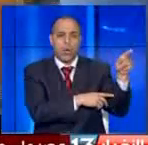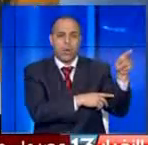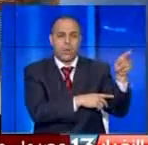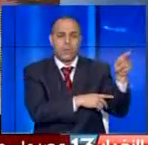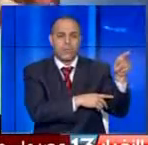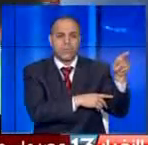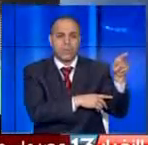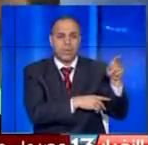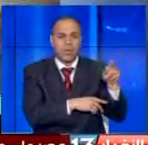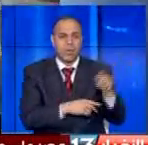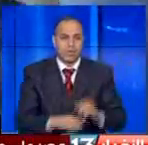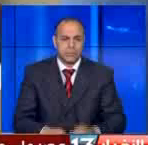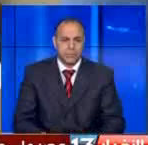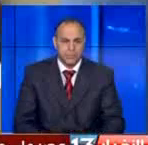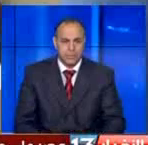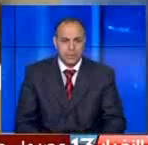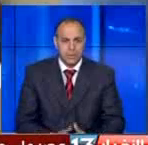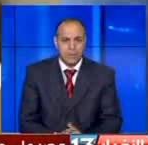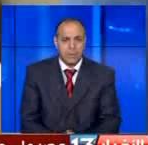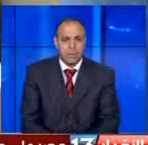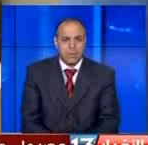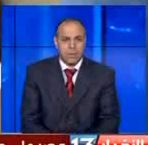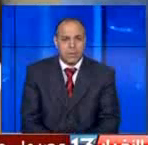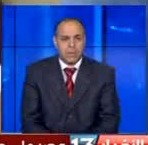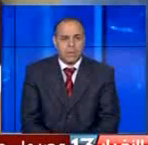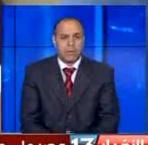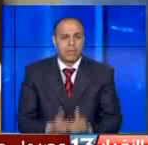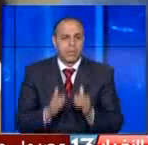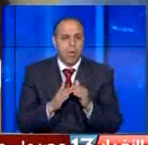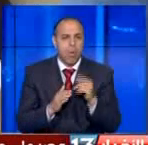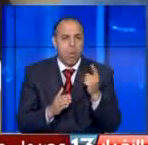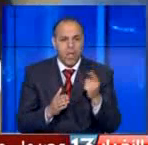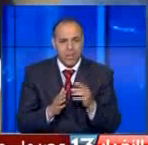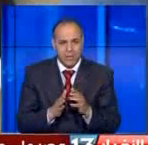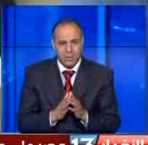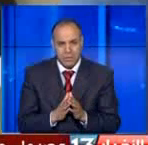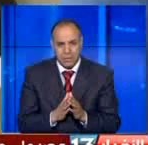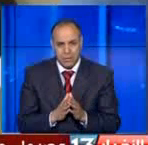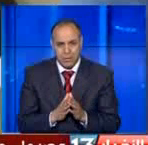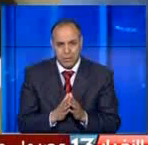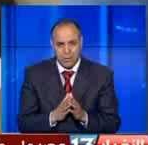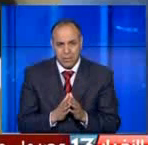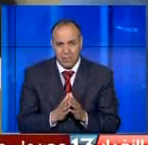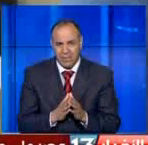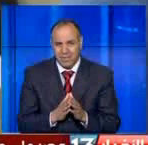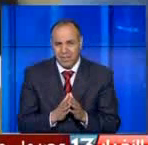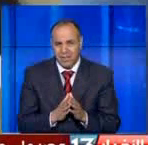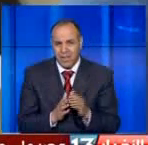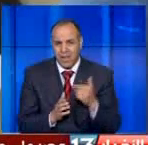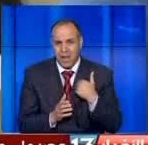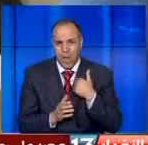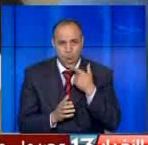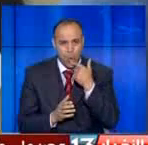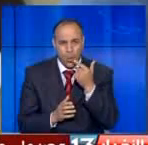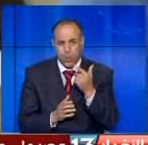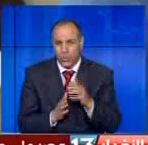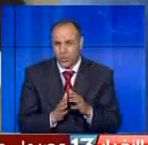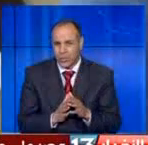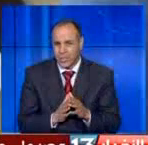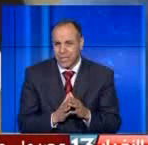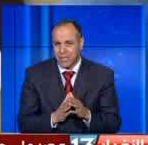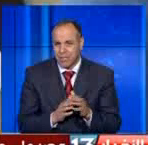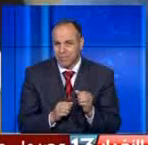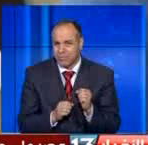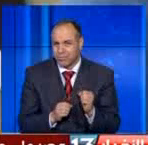المرقسية بالإسكندرية. الدنيا ظلمت مرة واحدة، صوت جامد، أنا جالي زي إغماء وحد